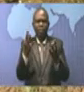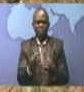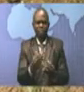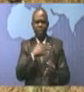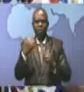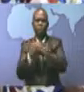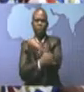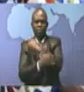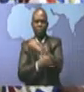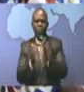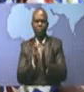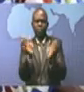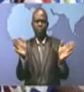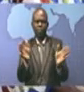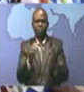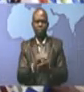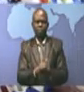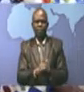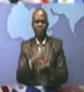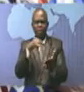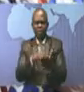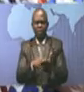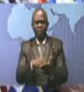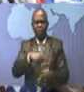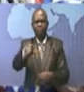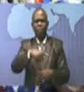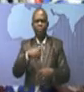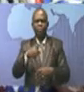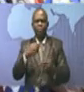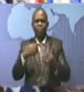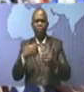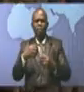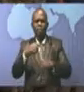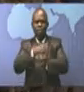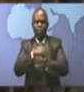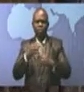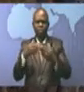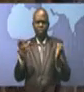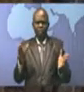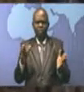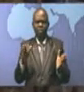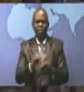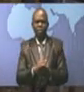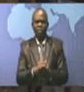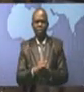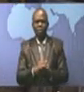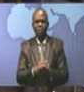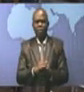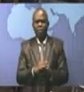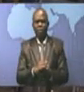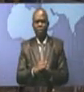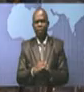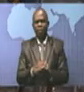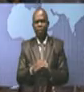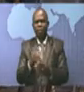pays en général. Faisant allusion à l'année scolaire qui va débuter la semaine prochaine, Chimiriman a appelé les parents à